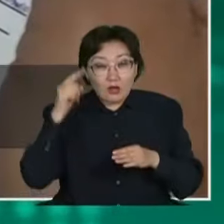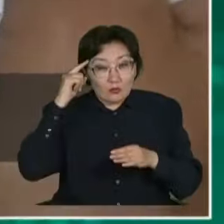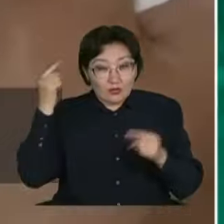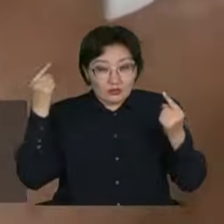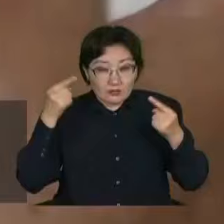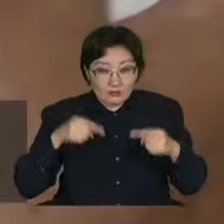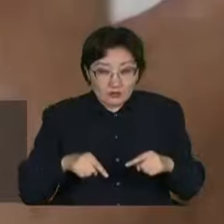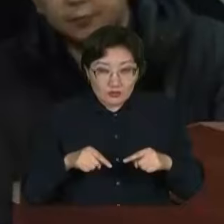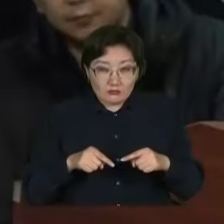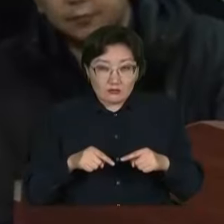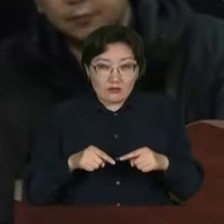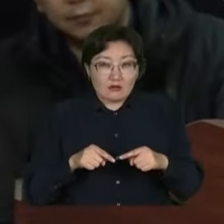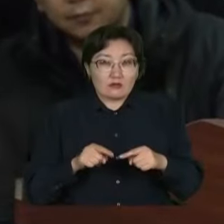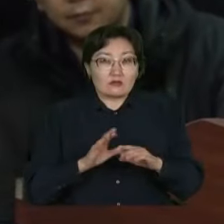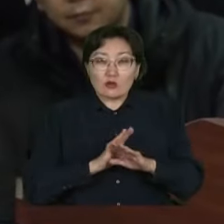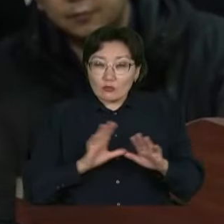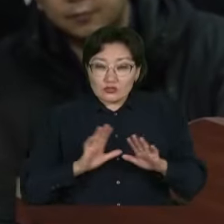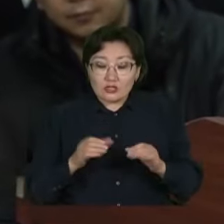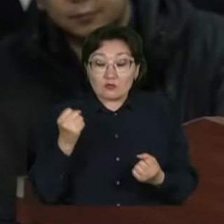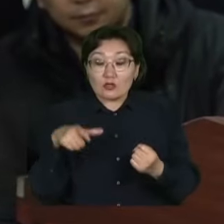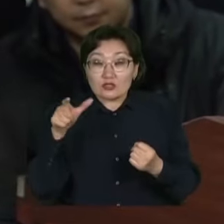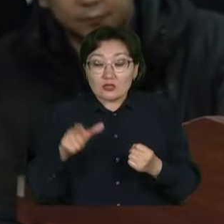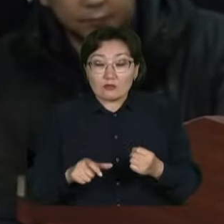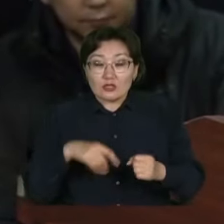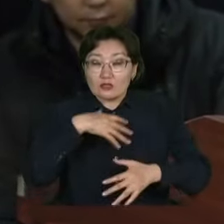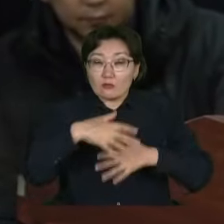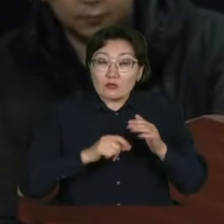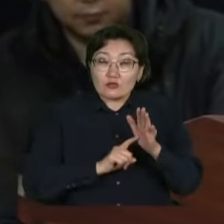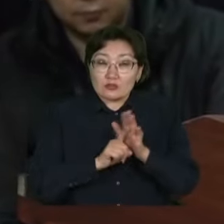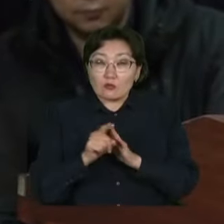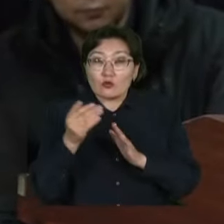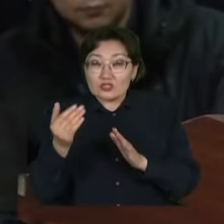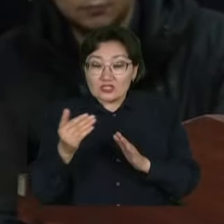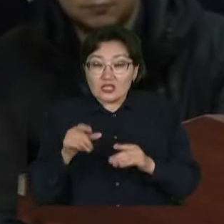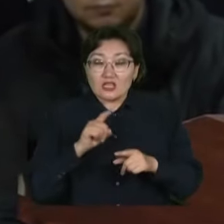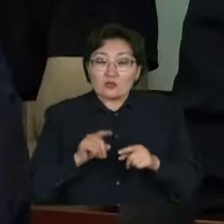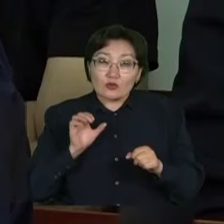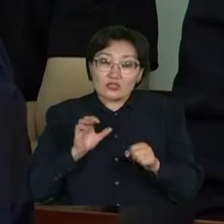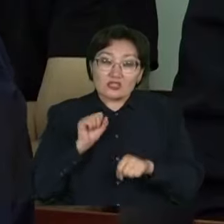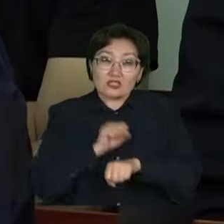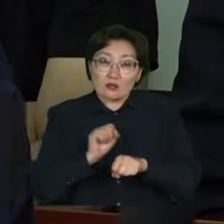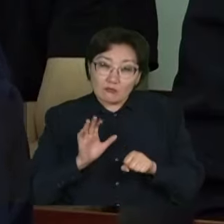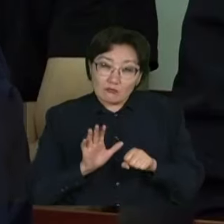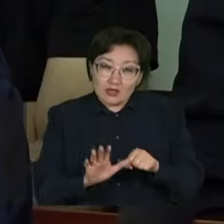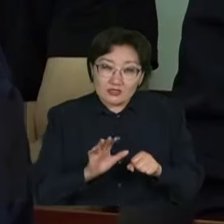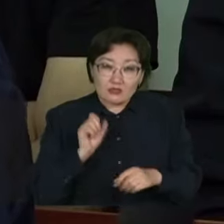танып қалғанын жоққа шығарды. Сөзінше жүргізуші абыр-сабыр басталғанда оған тежегішті бас деген